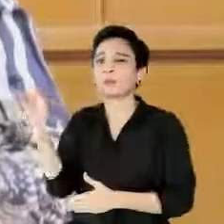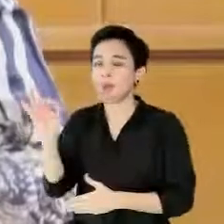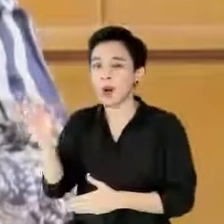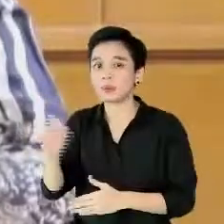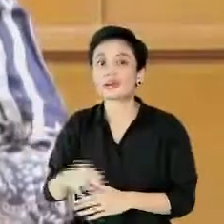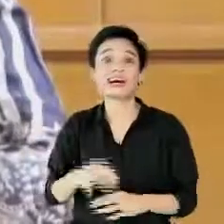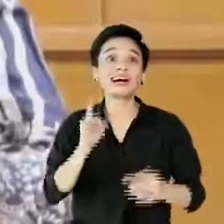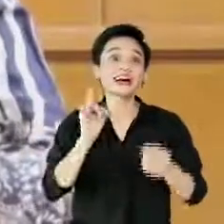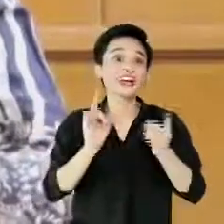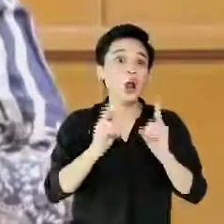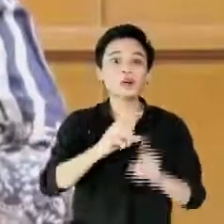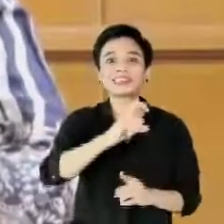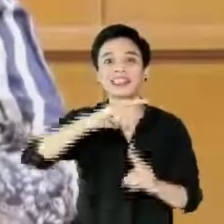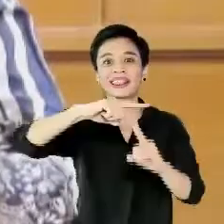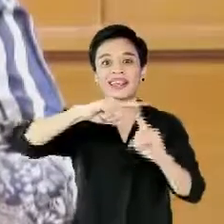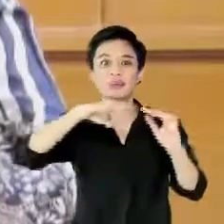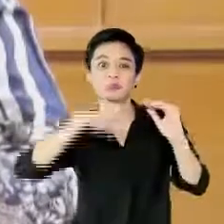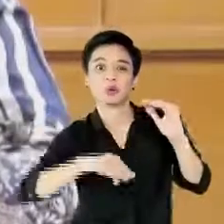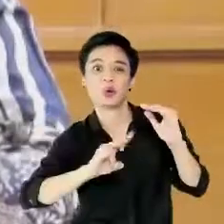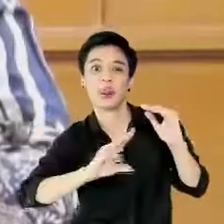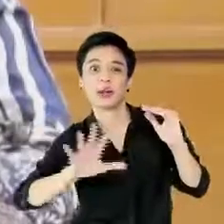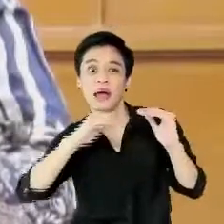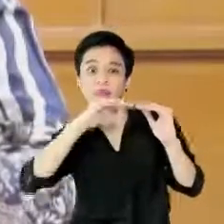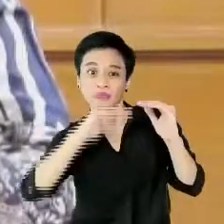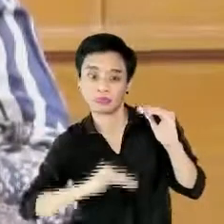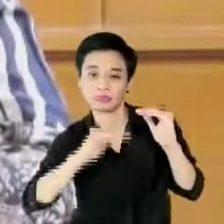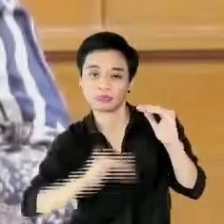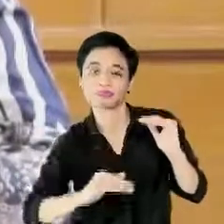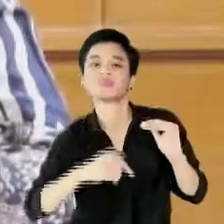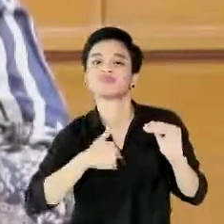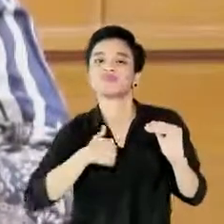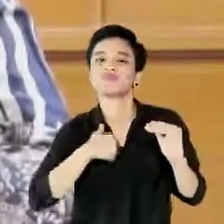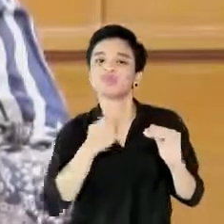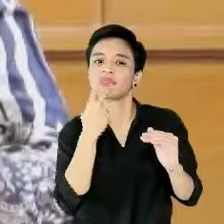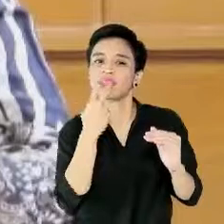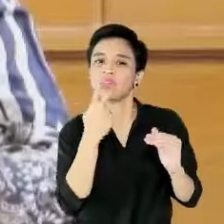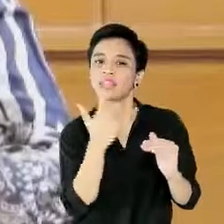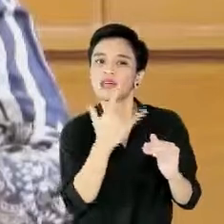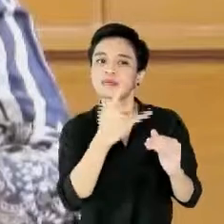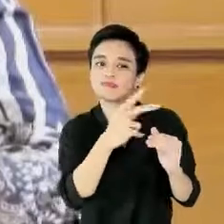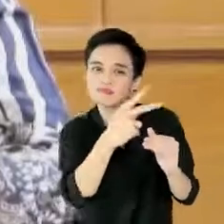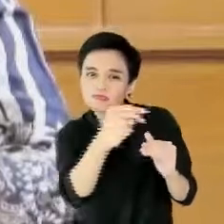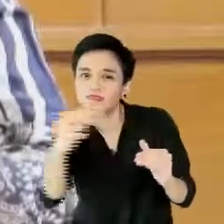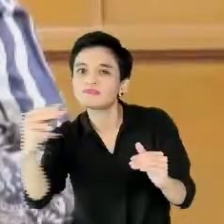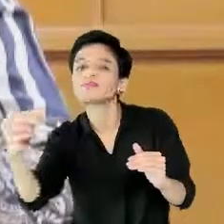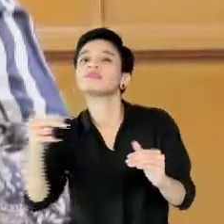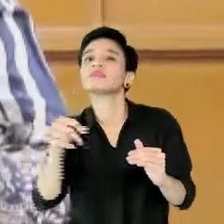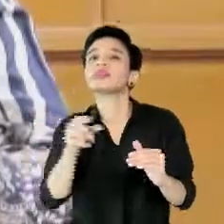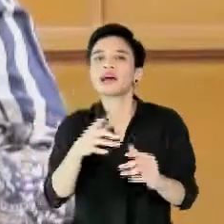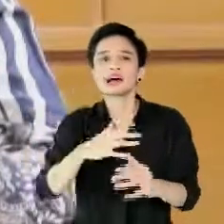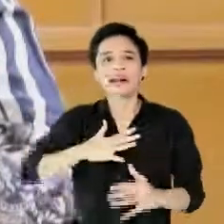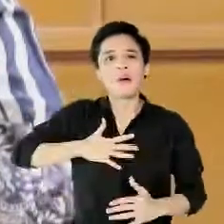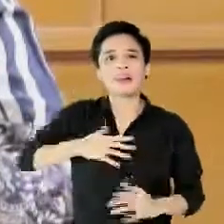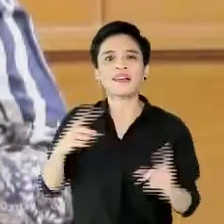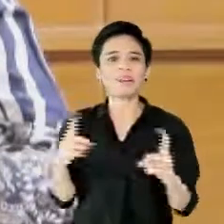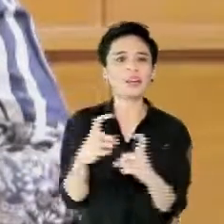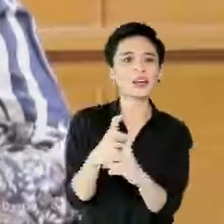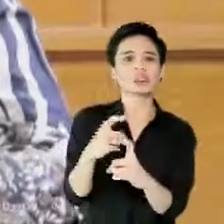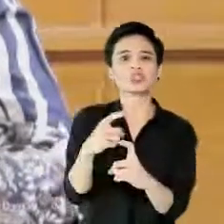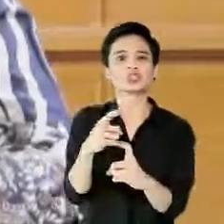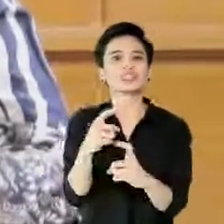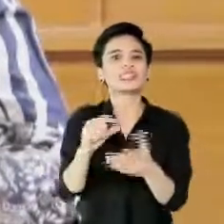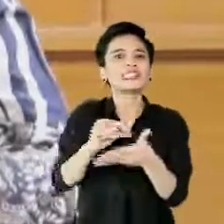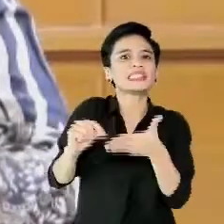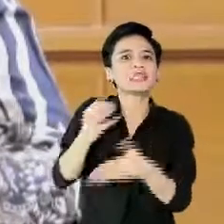bawah 25 kebijakan adalah tetap dilakukan sekuensing karena kita khawatir itu menjadi varian-varian baru yang di masuk ke